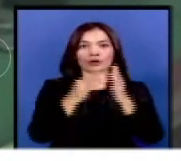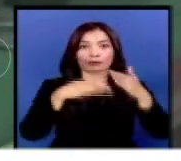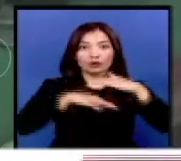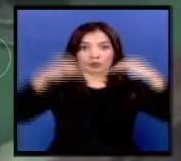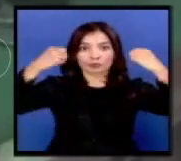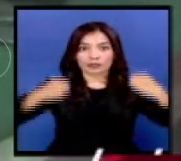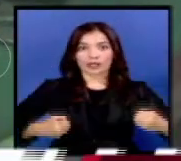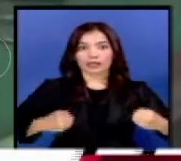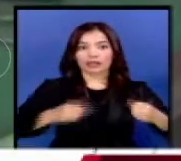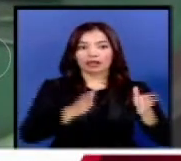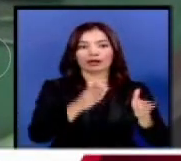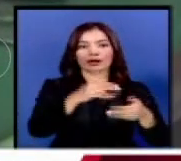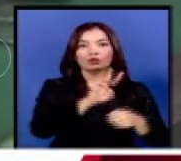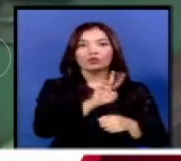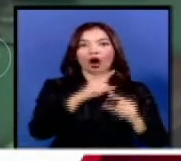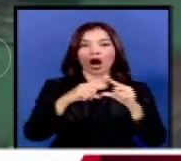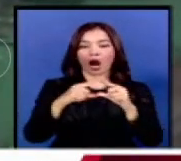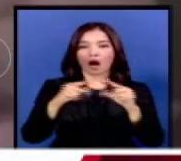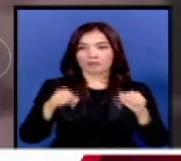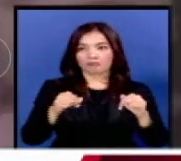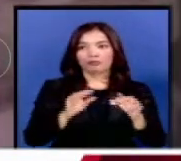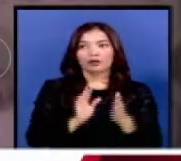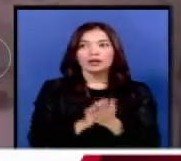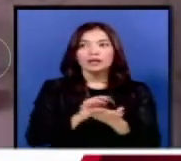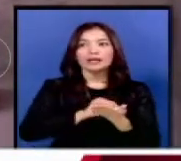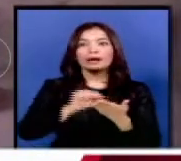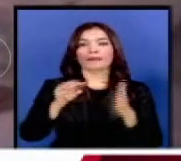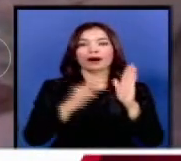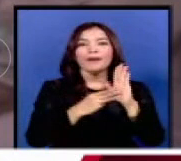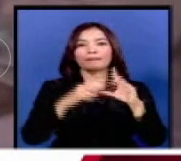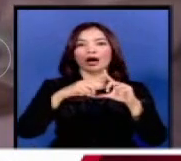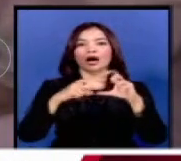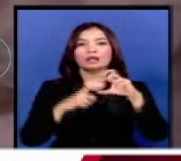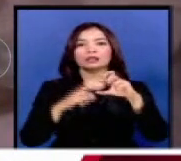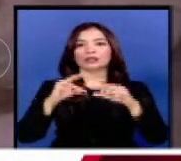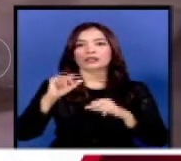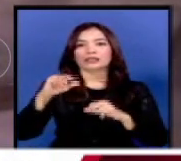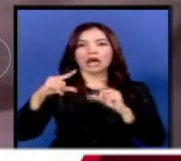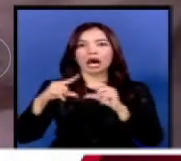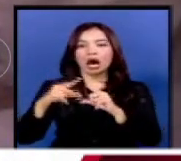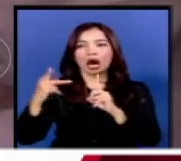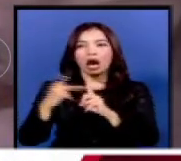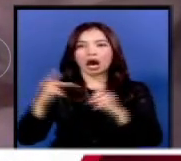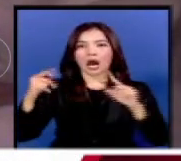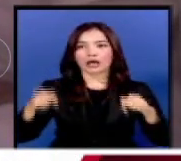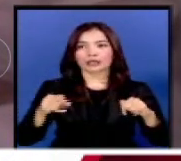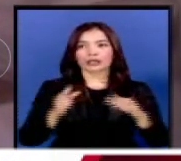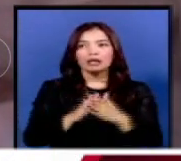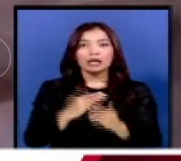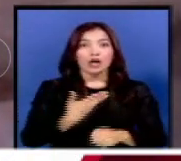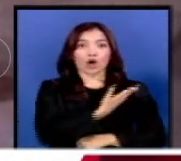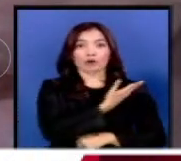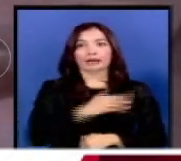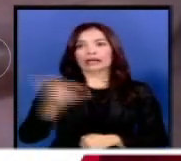kelas 2A Sidoarjo Jawa Timur, Mas Riah ternyata masih digugat oleh korbannya yang